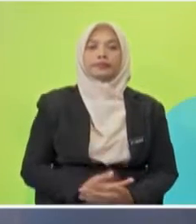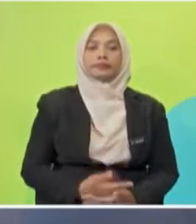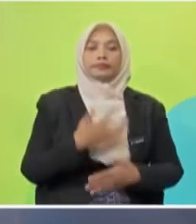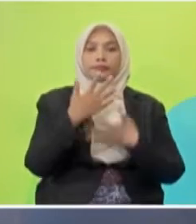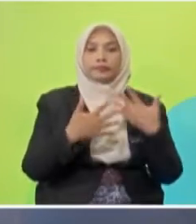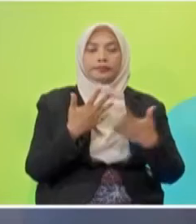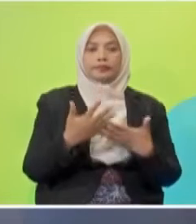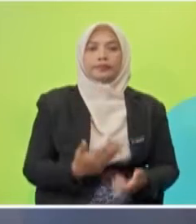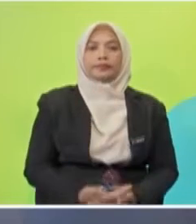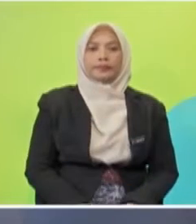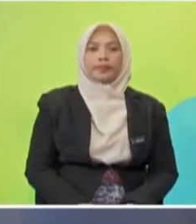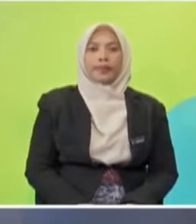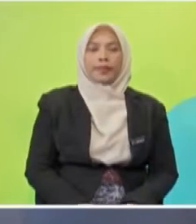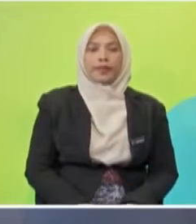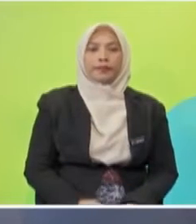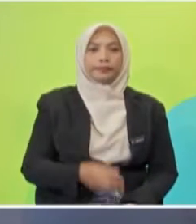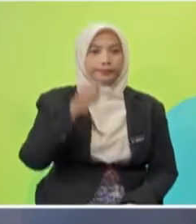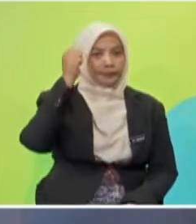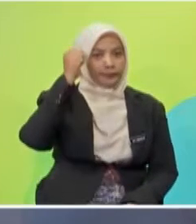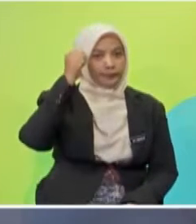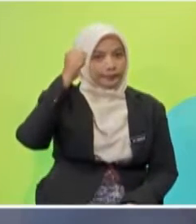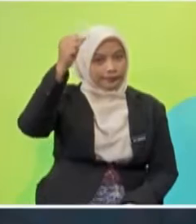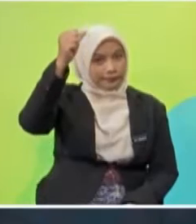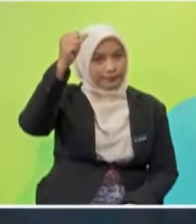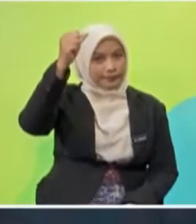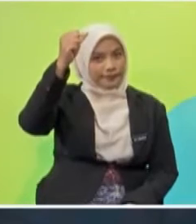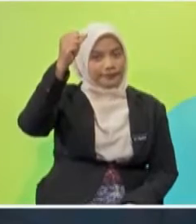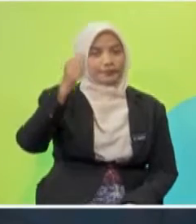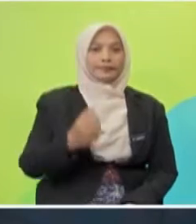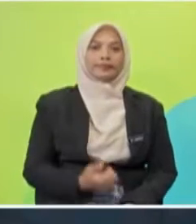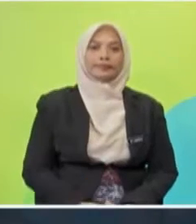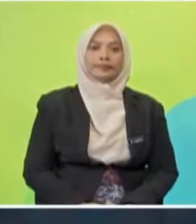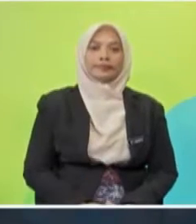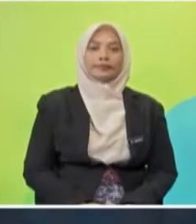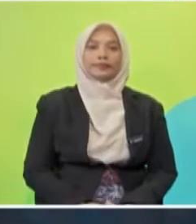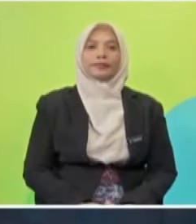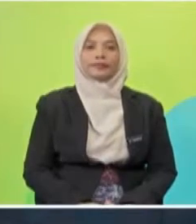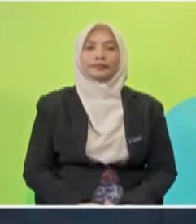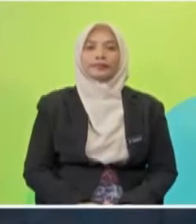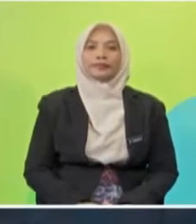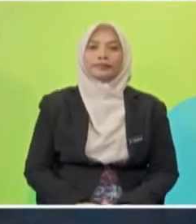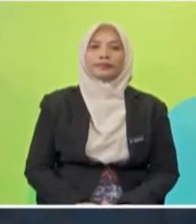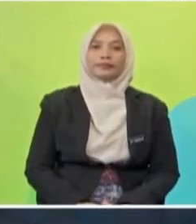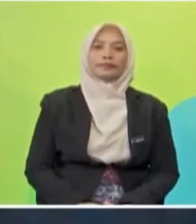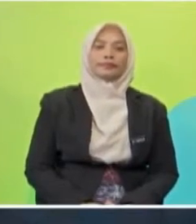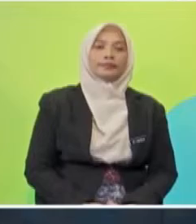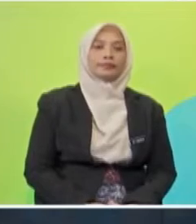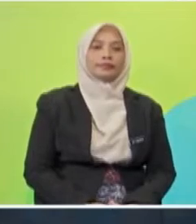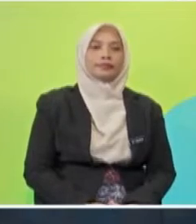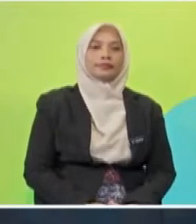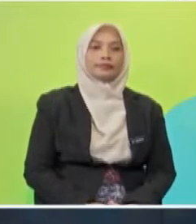kita berjumpa lagi. Assalamualaikum. Jom, Cikgu. Jom. Kita nyanyi sama-sama. Ya.